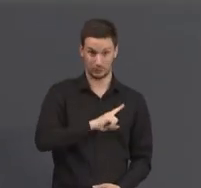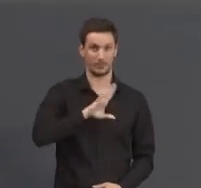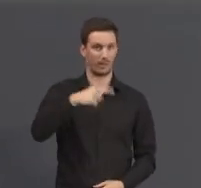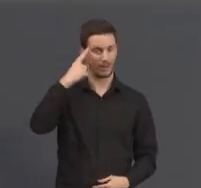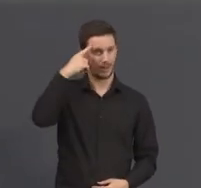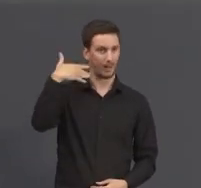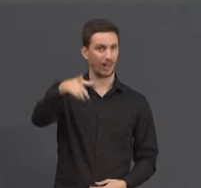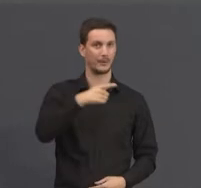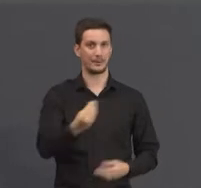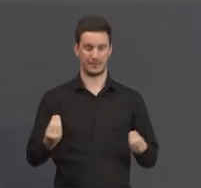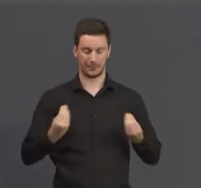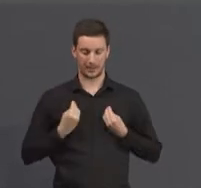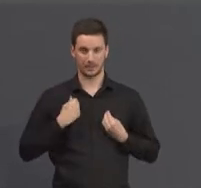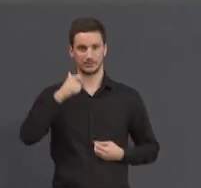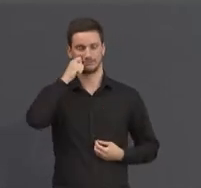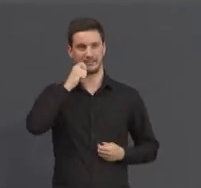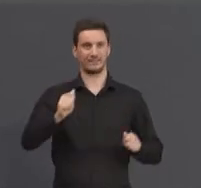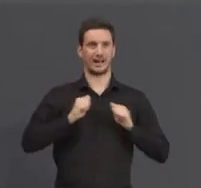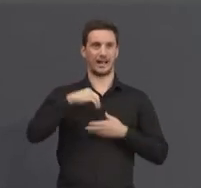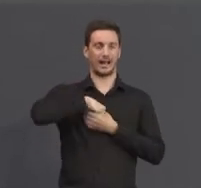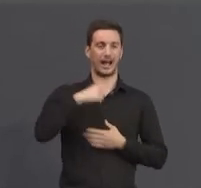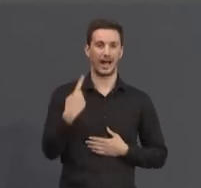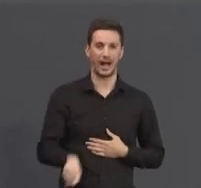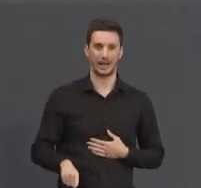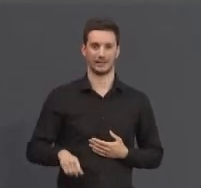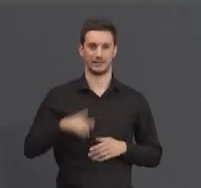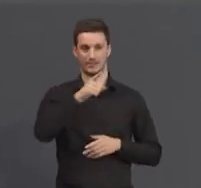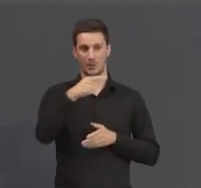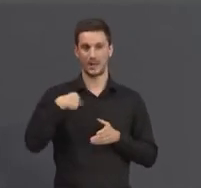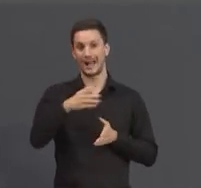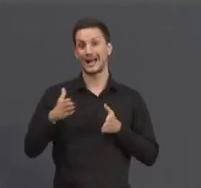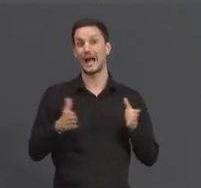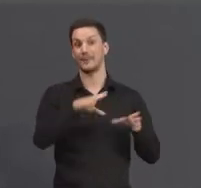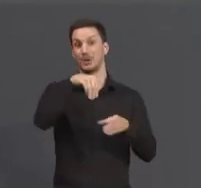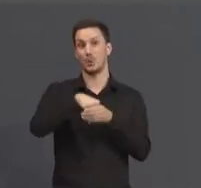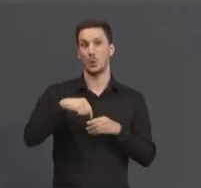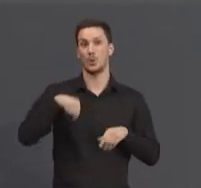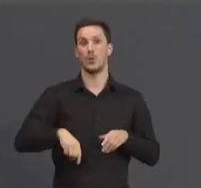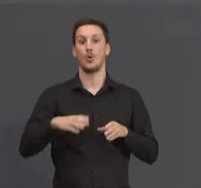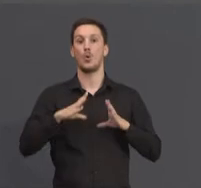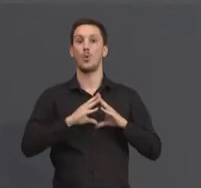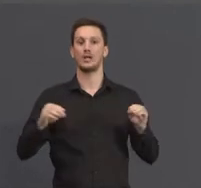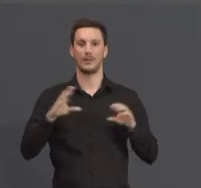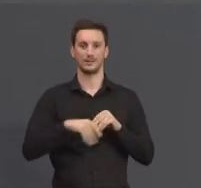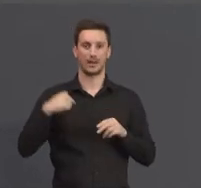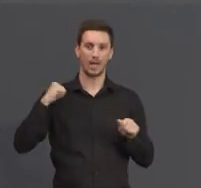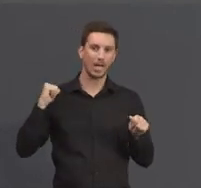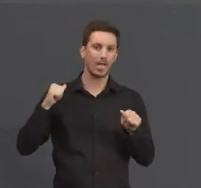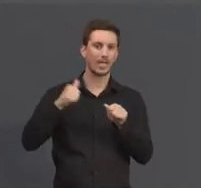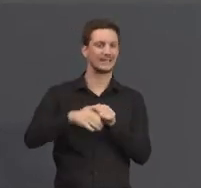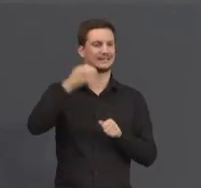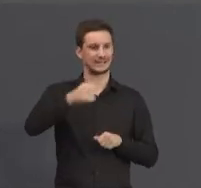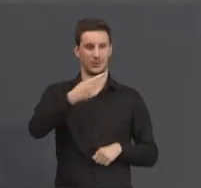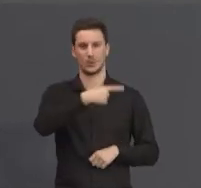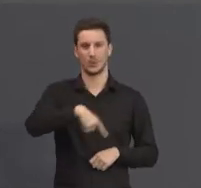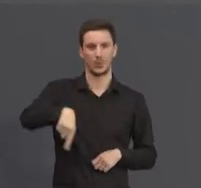dia ho viureu en primera persona, en el vostre camí a la universitat, fins al dia d'avui, de ben segur